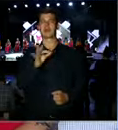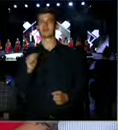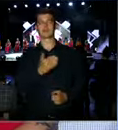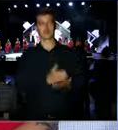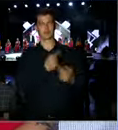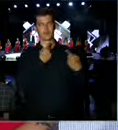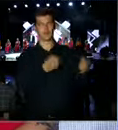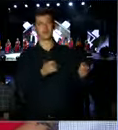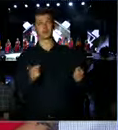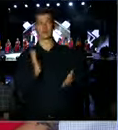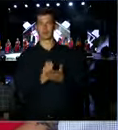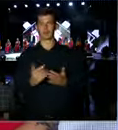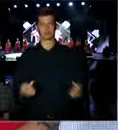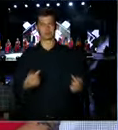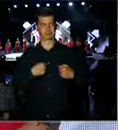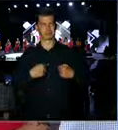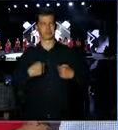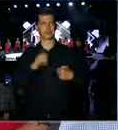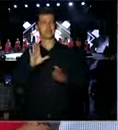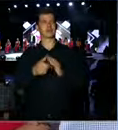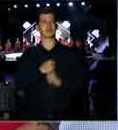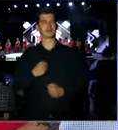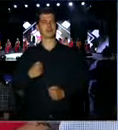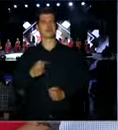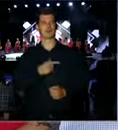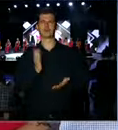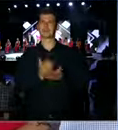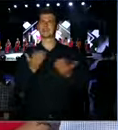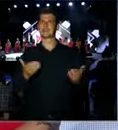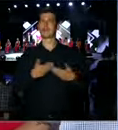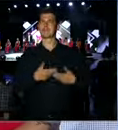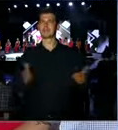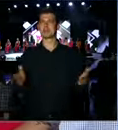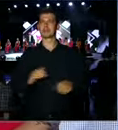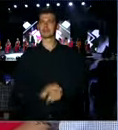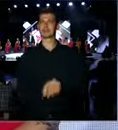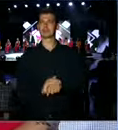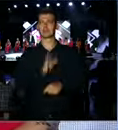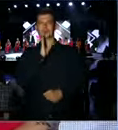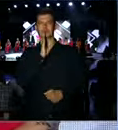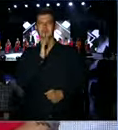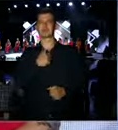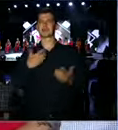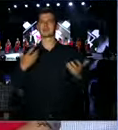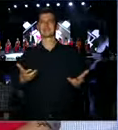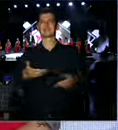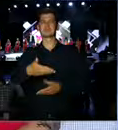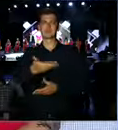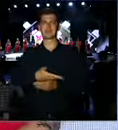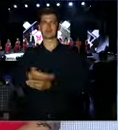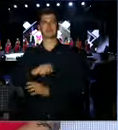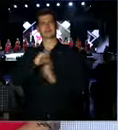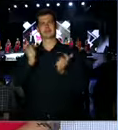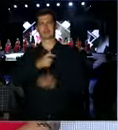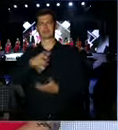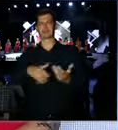ten bakcyl również zaraził i miasto. Miasto, które jest otwarte, przyjazne i chce zaprosić cały